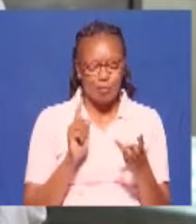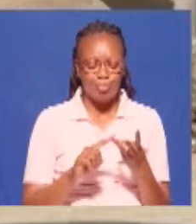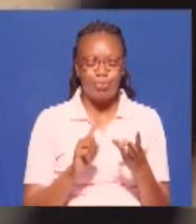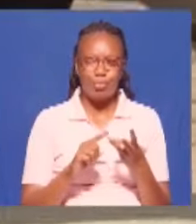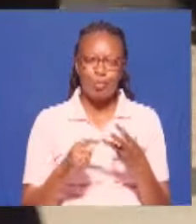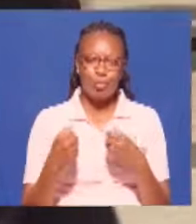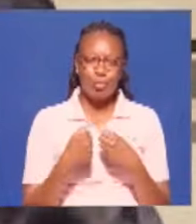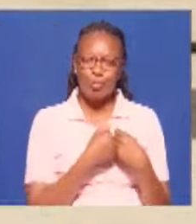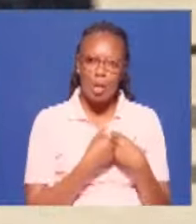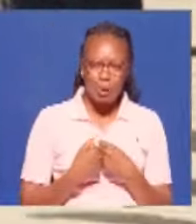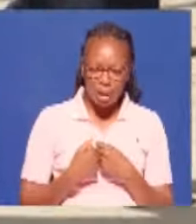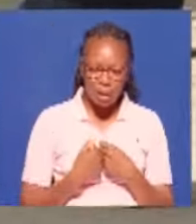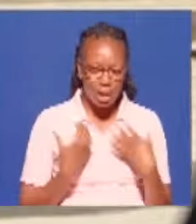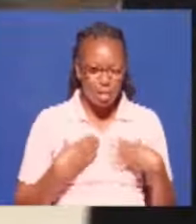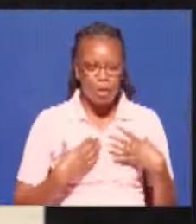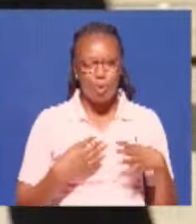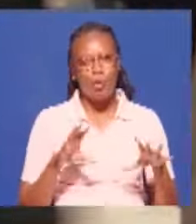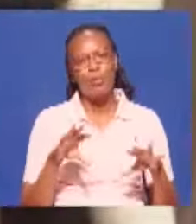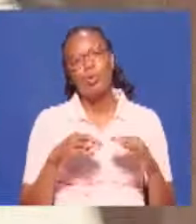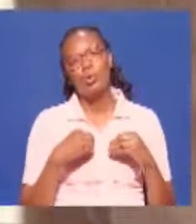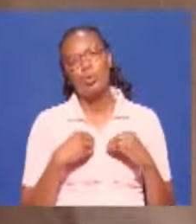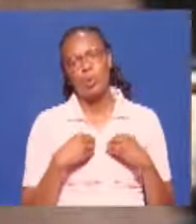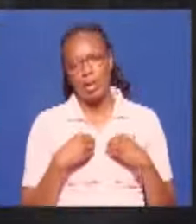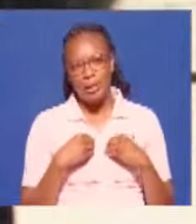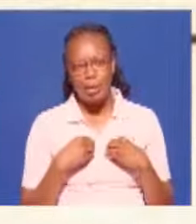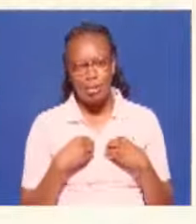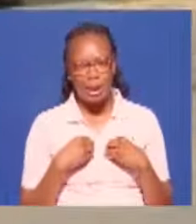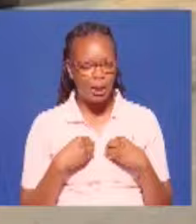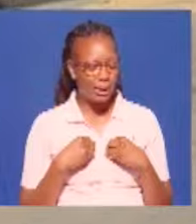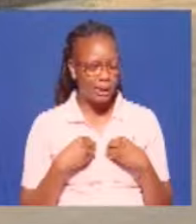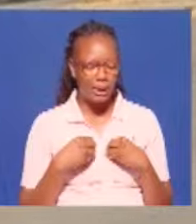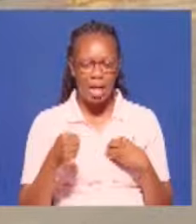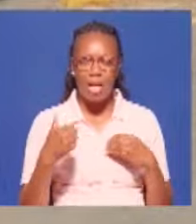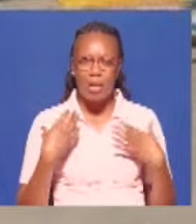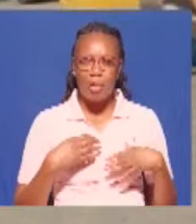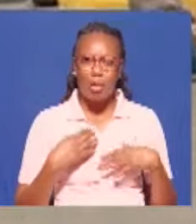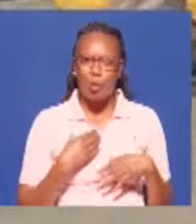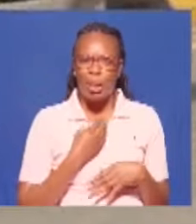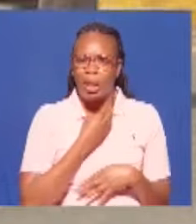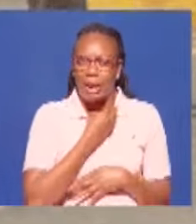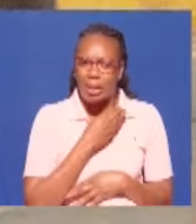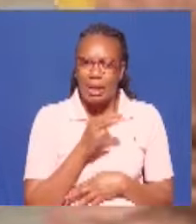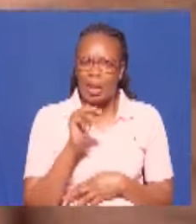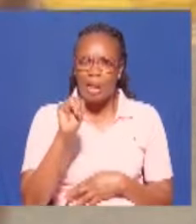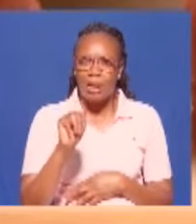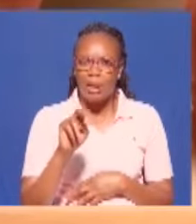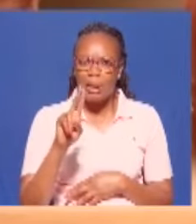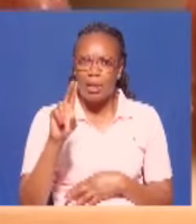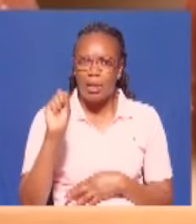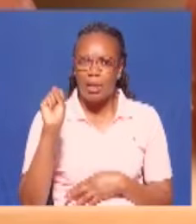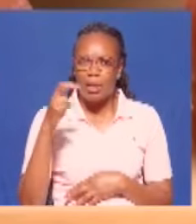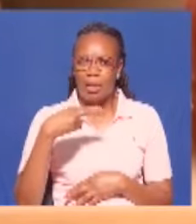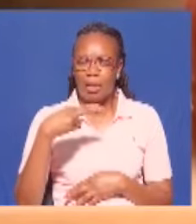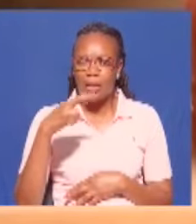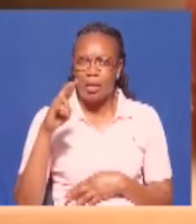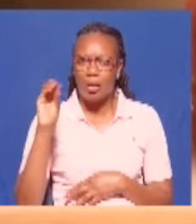Challenge ya tatu ni acceptance. Kuna watu hawapendi mushroom, kuna watu hawapendi vegetarian things.